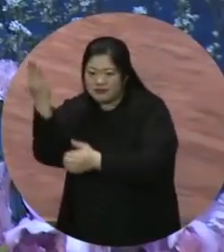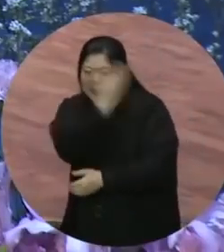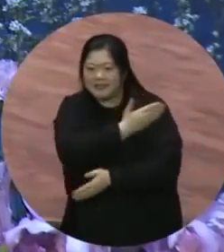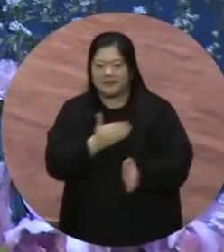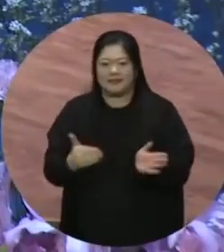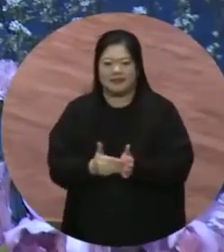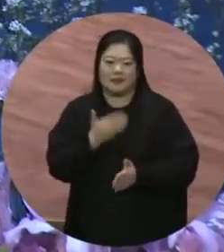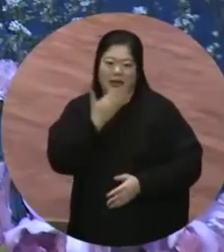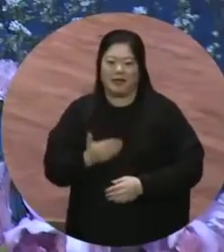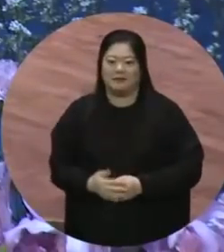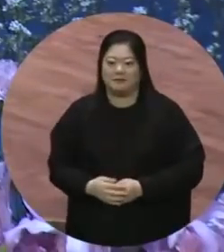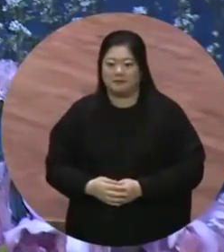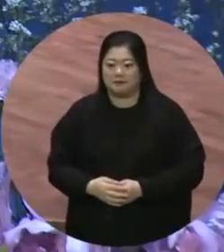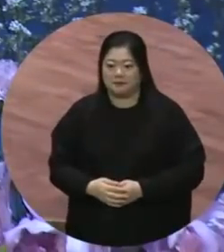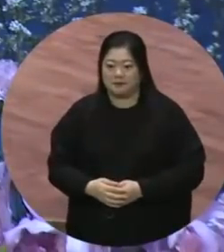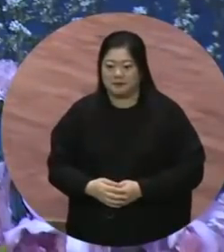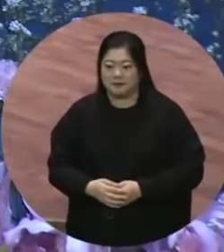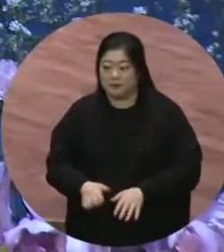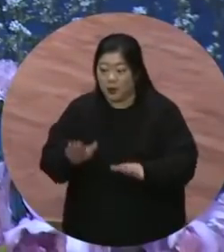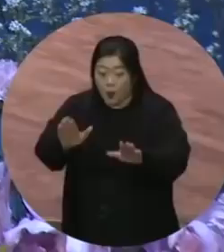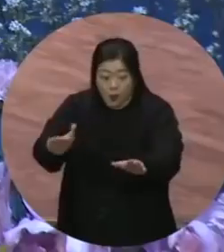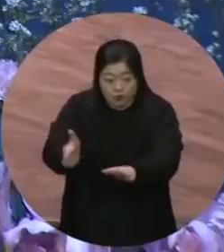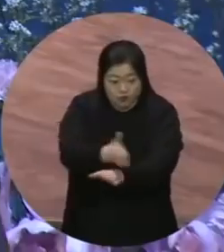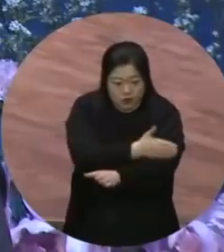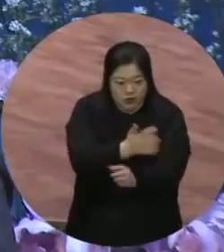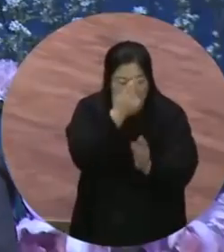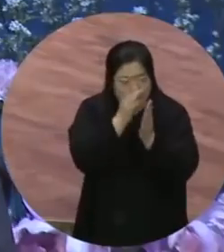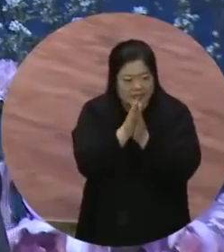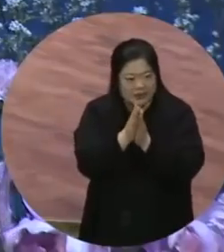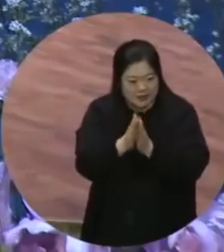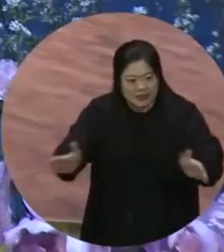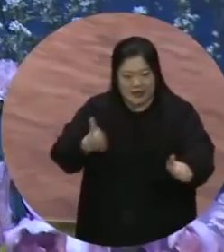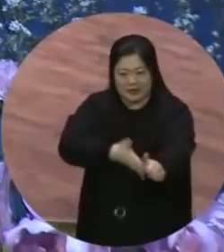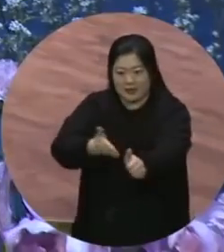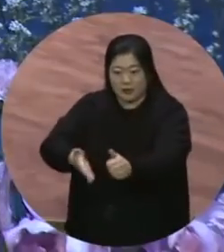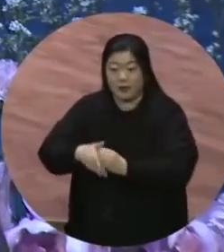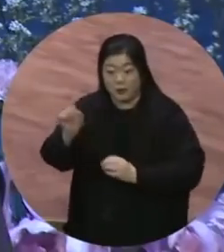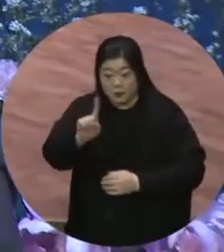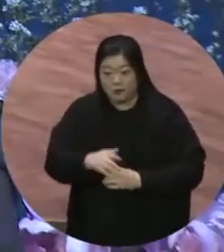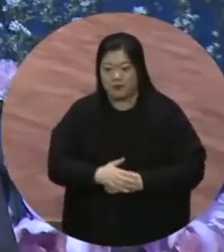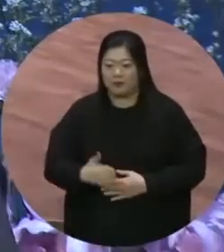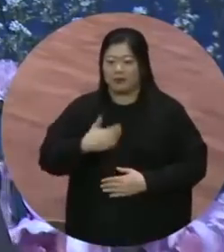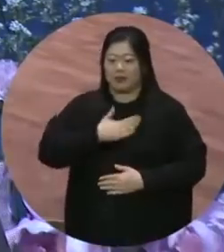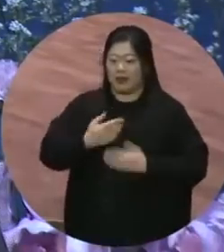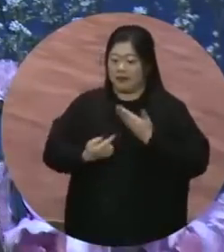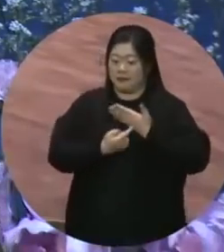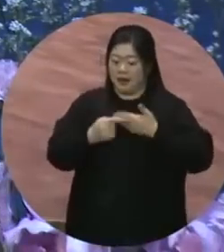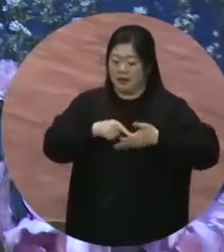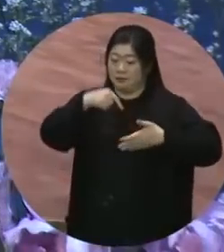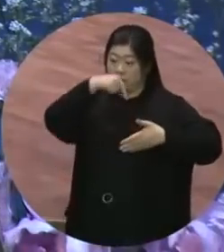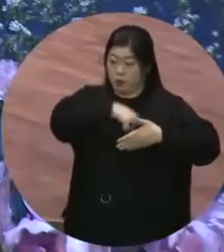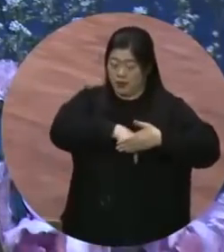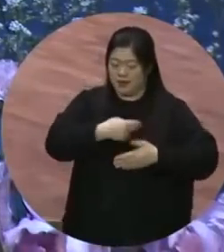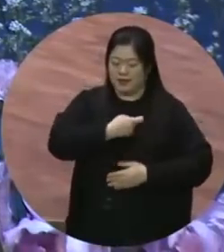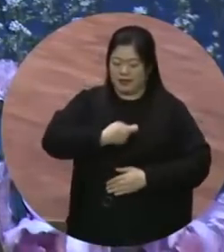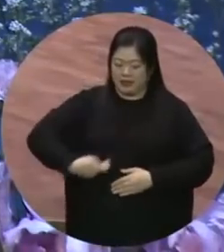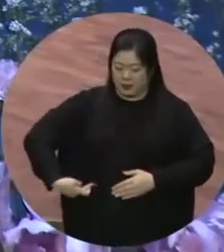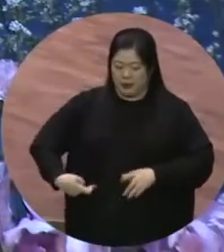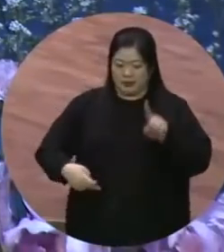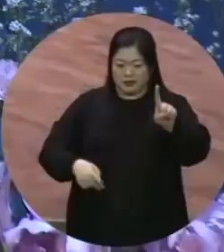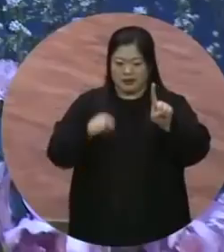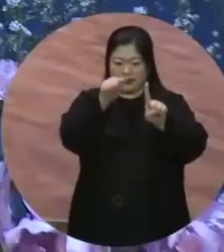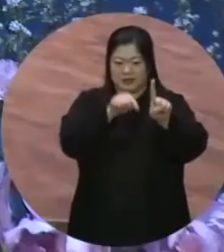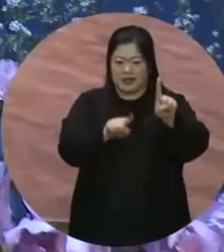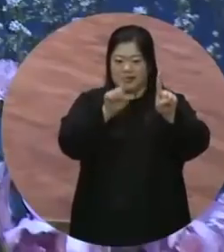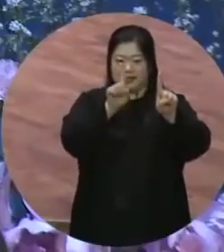찾을 수 있어요. 오늘부터 기도하세요. 하나님 내 심장 속에 사도행전 1장 1절 3절 8절이